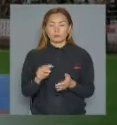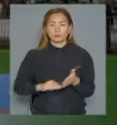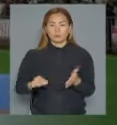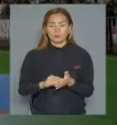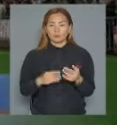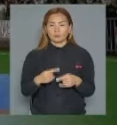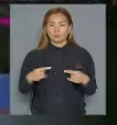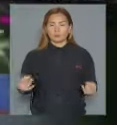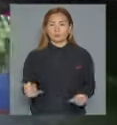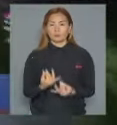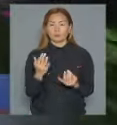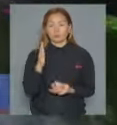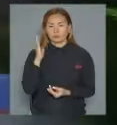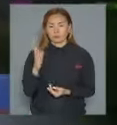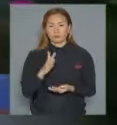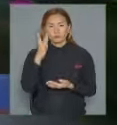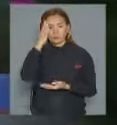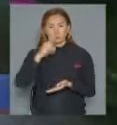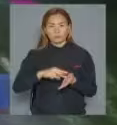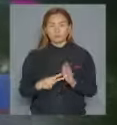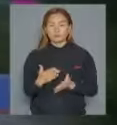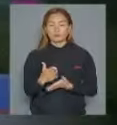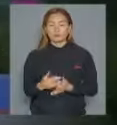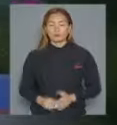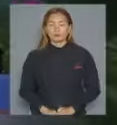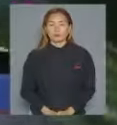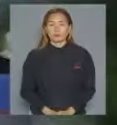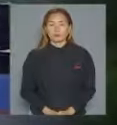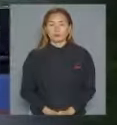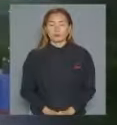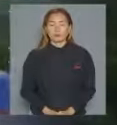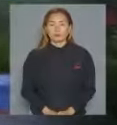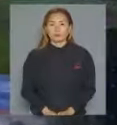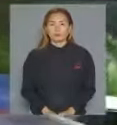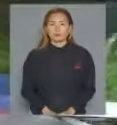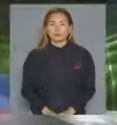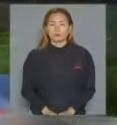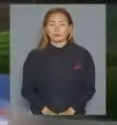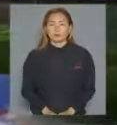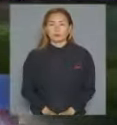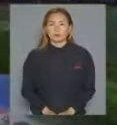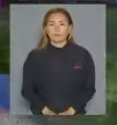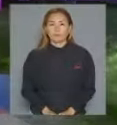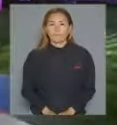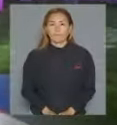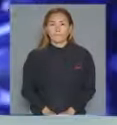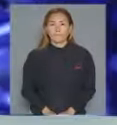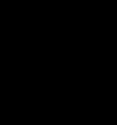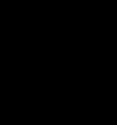мерекелік кешті бұдан да ауқымды түрде өткізу жоспарлануда. Гауһар Нұрлыбекқызы, Тілеха Бұлғымаров, жаңалық қызметі.